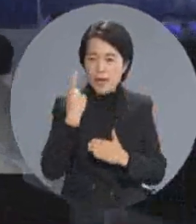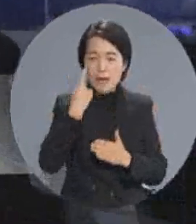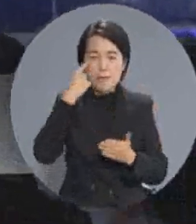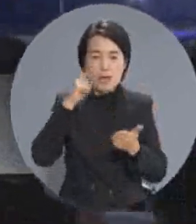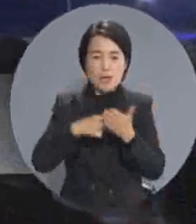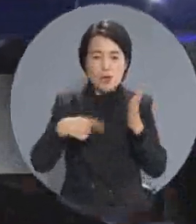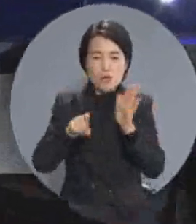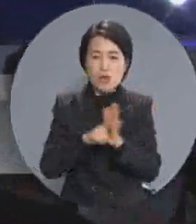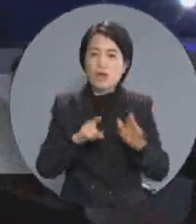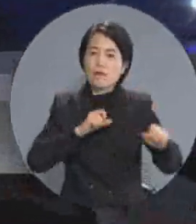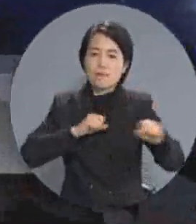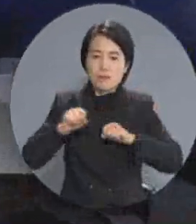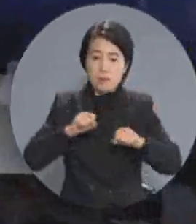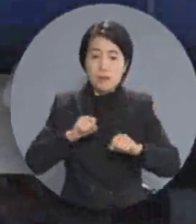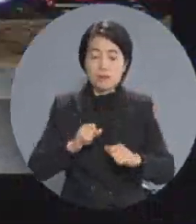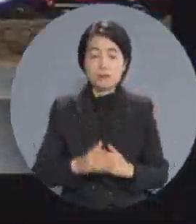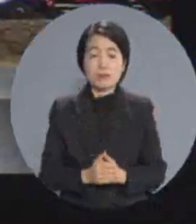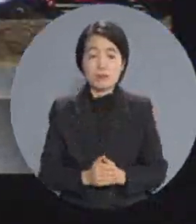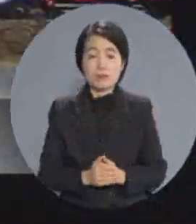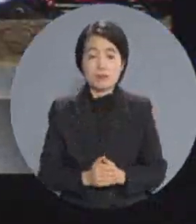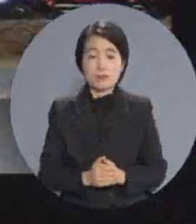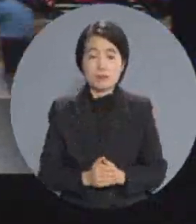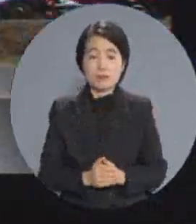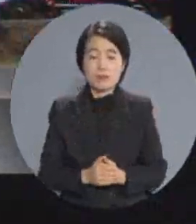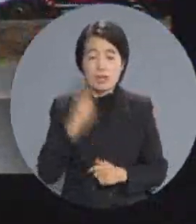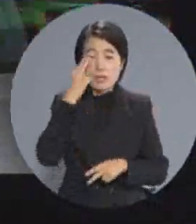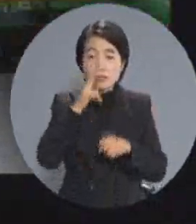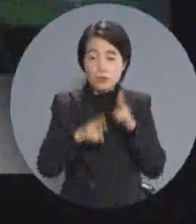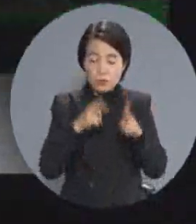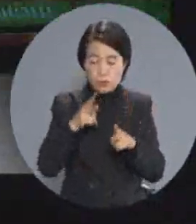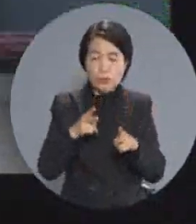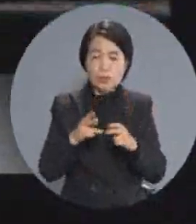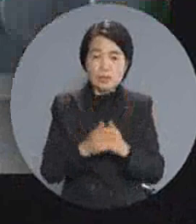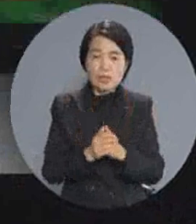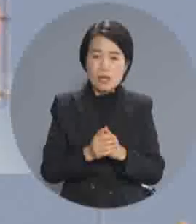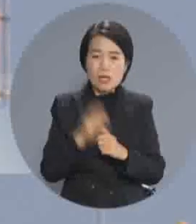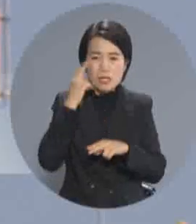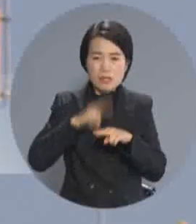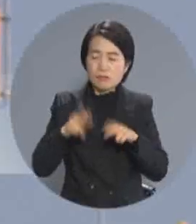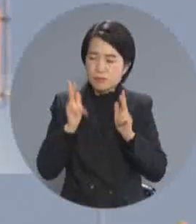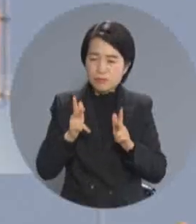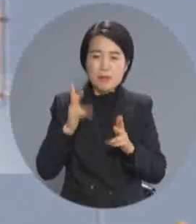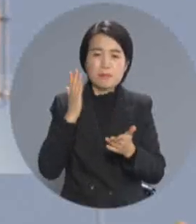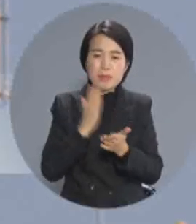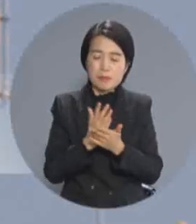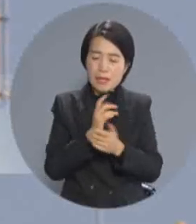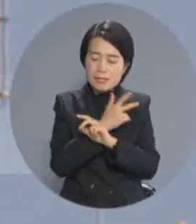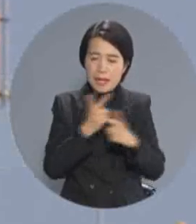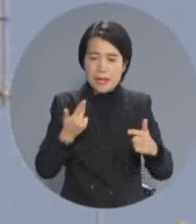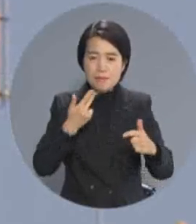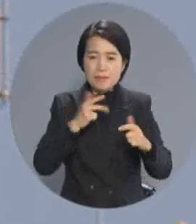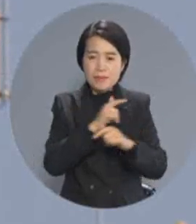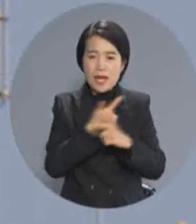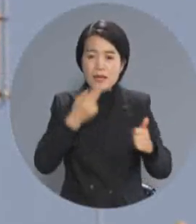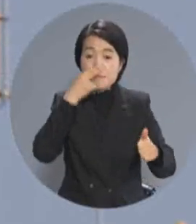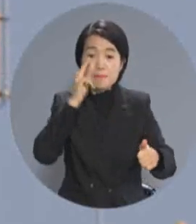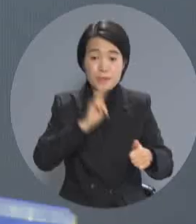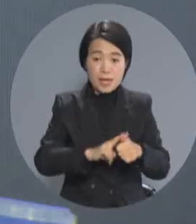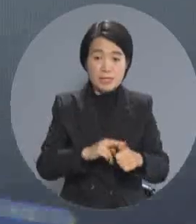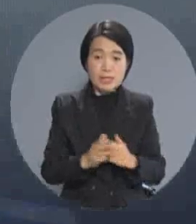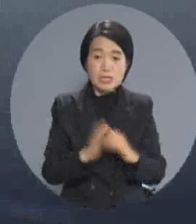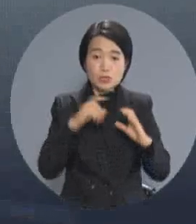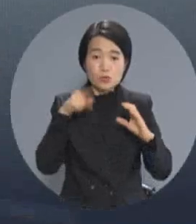위한 움직임도 이어졌습니다. 석유화학은 기존 원유 정제 산업을 넘어 사업 다각화에 나섰고 탄소